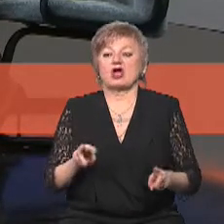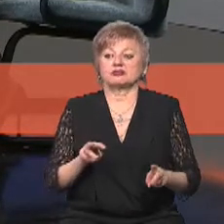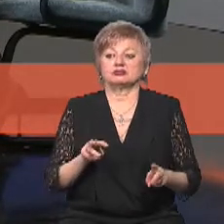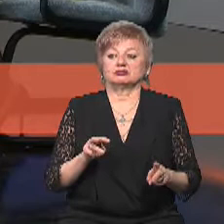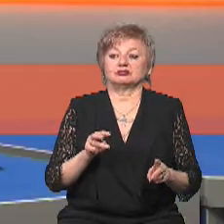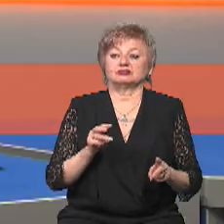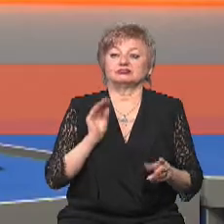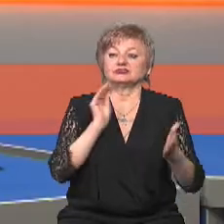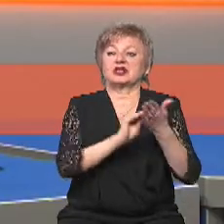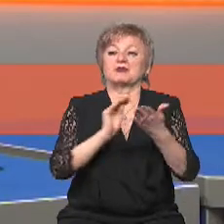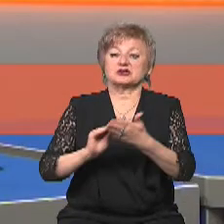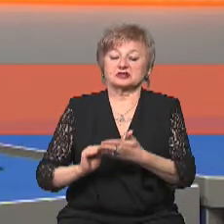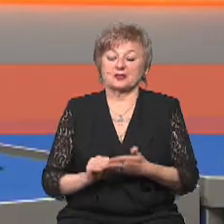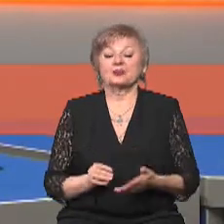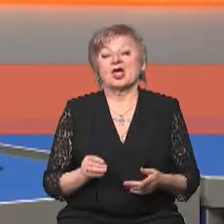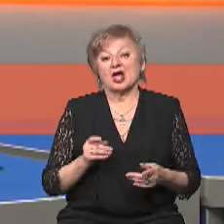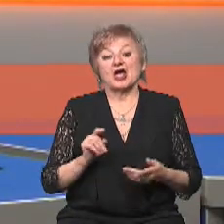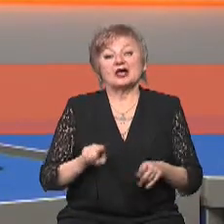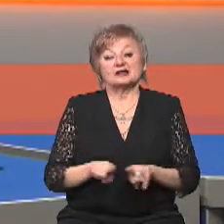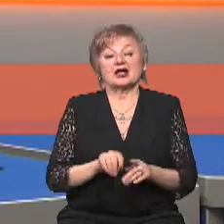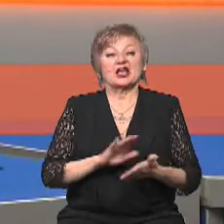І тут ще така ситуація, що